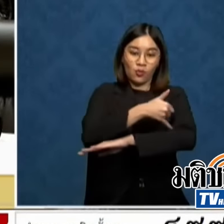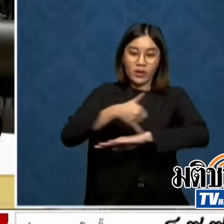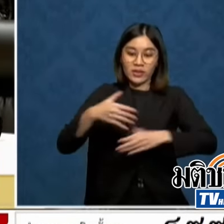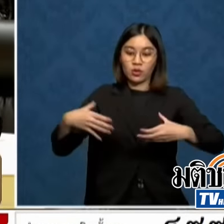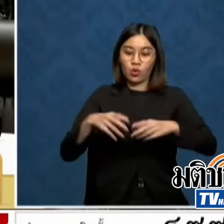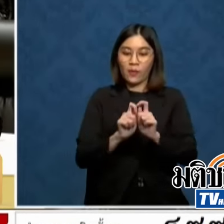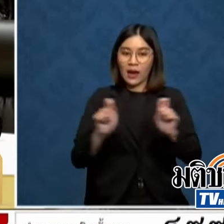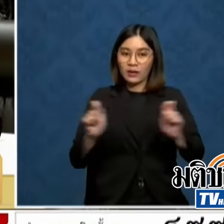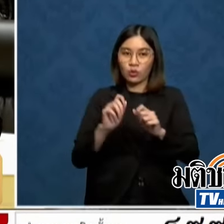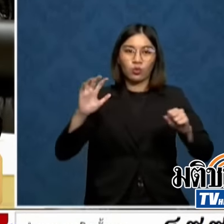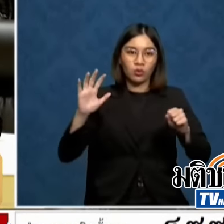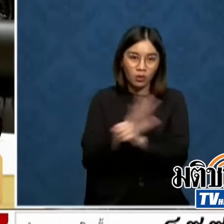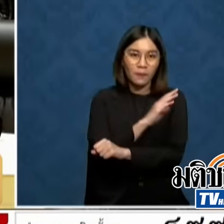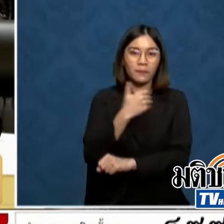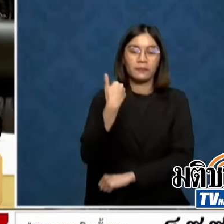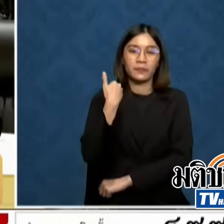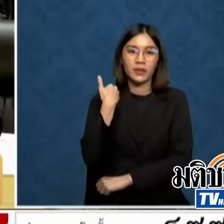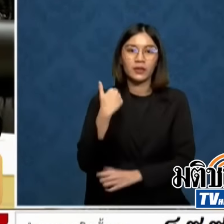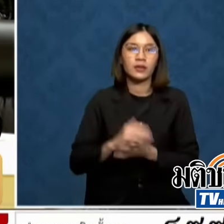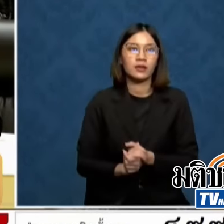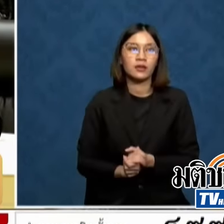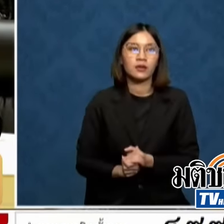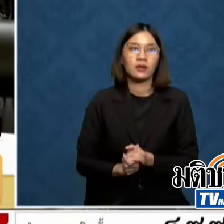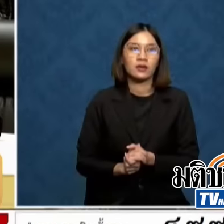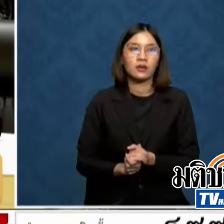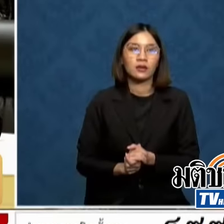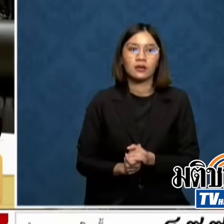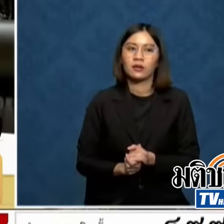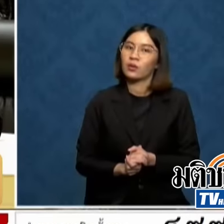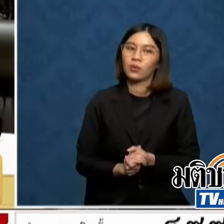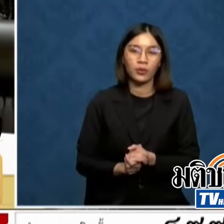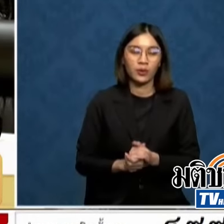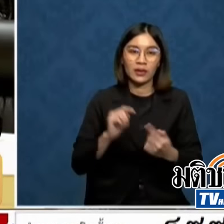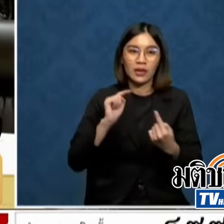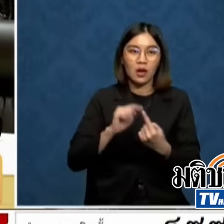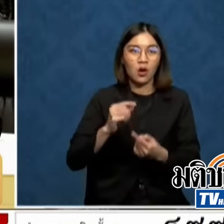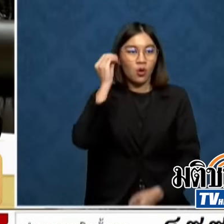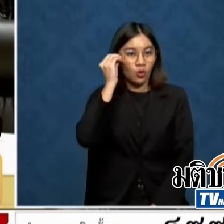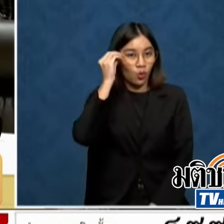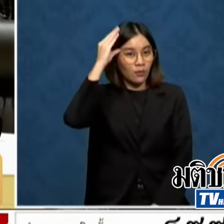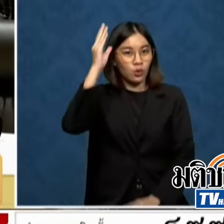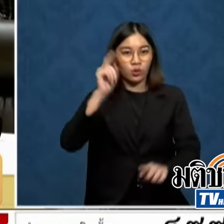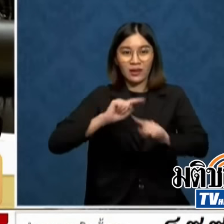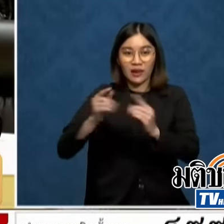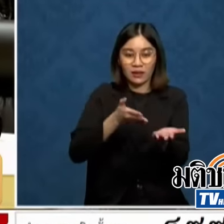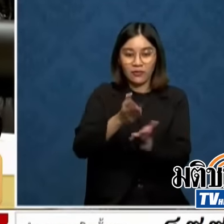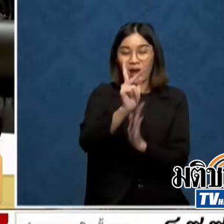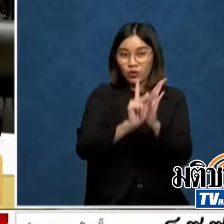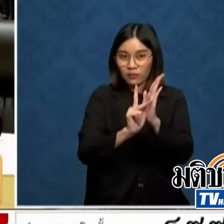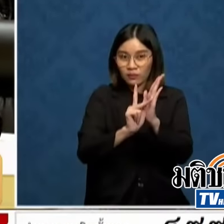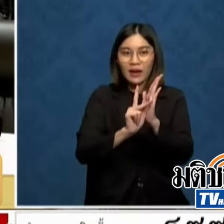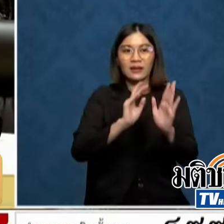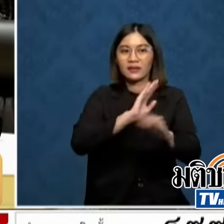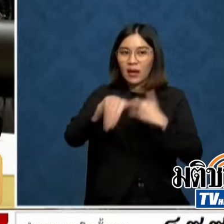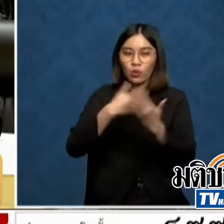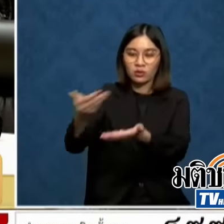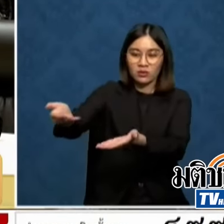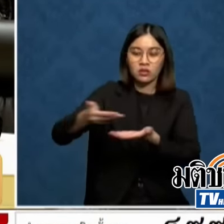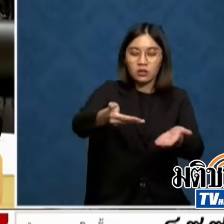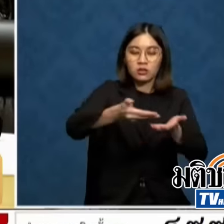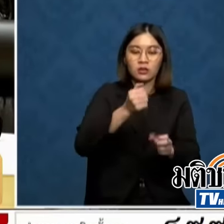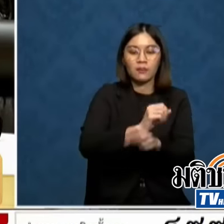อนุอย่างเต็มประสิทธิภาพใช้ทุกสรรพกำลังเท่าที่มีในฝ่ายนิติบัญญัติเชิญ